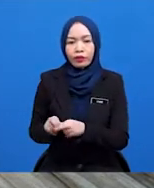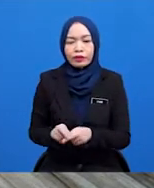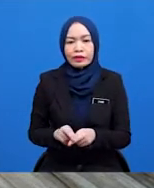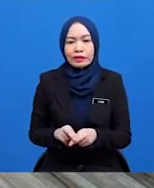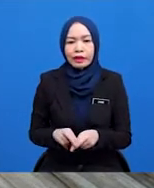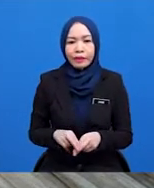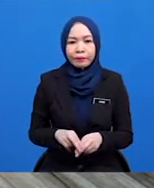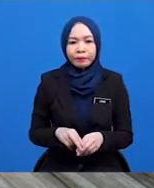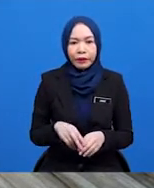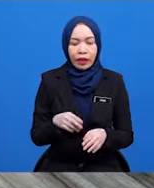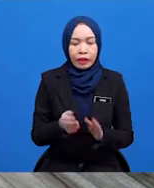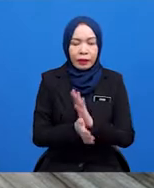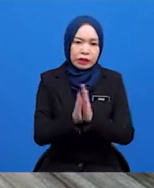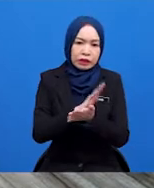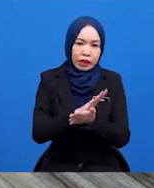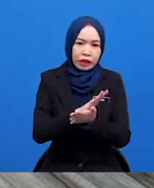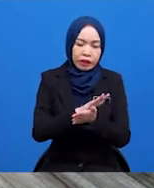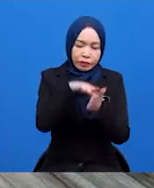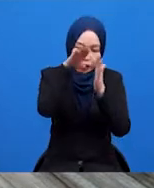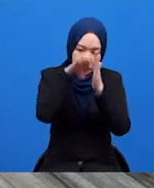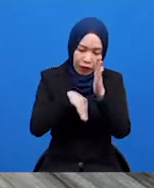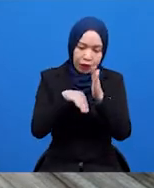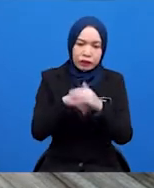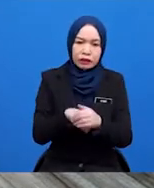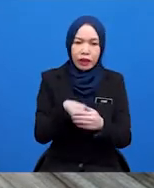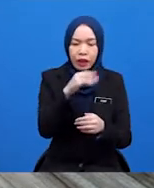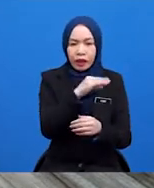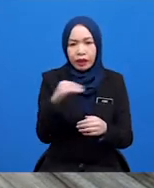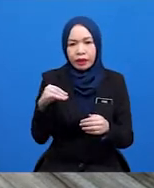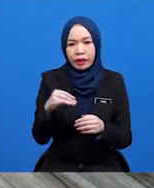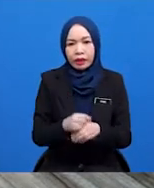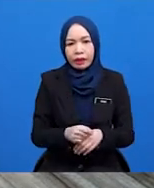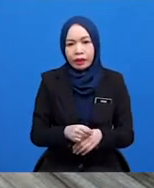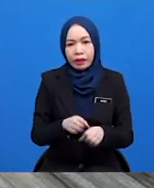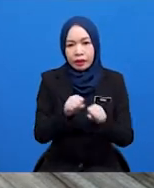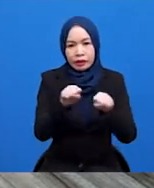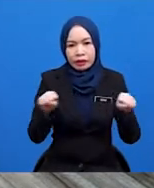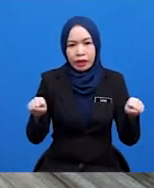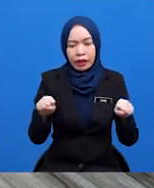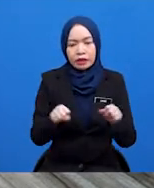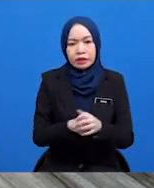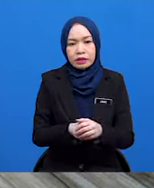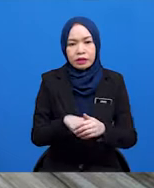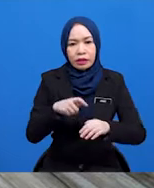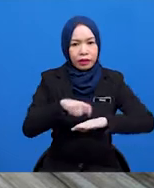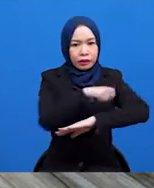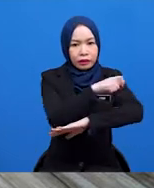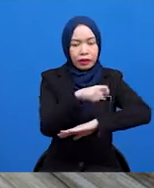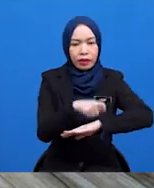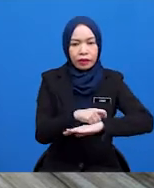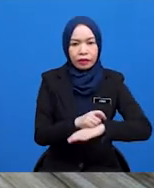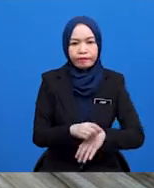mundur. Saiz tani yang semakin kecil akibat sistem pewarisan menjadikannya tidak ekonomik